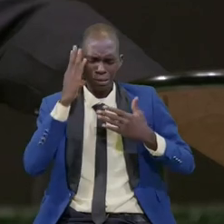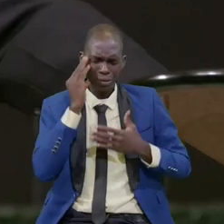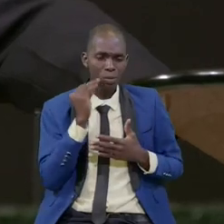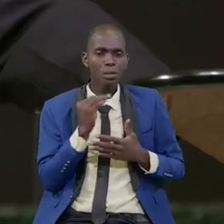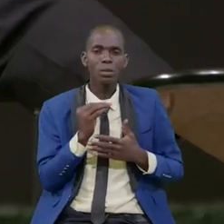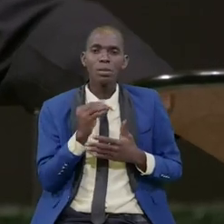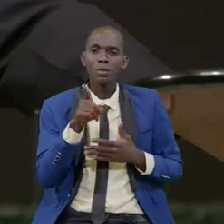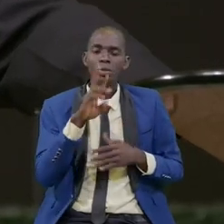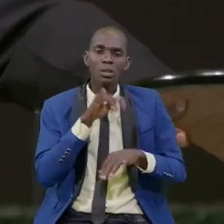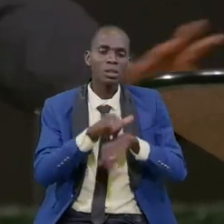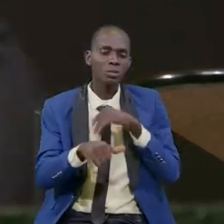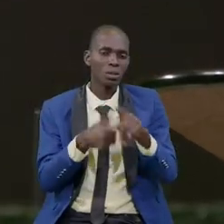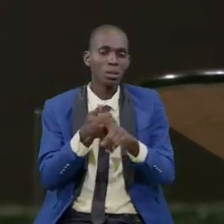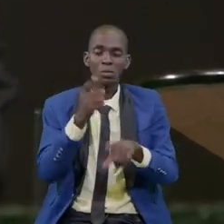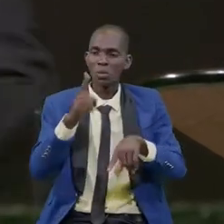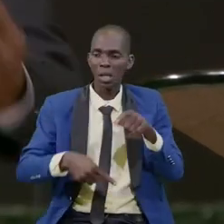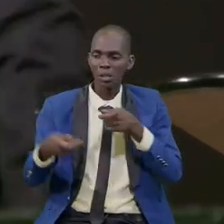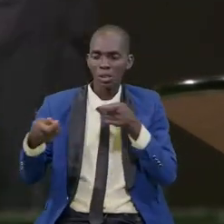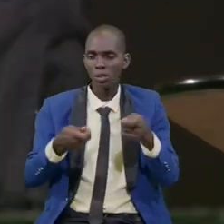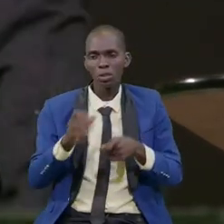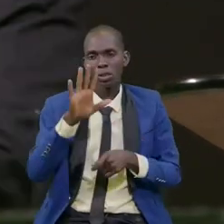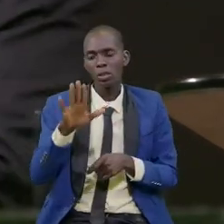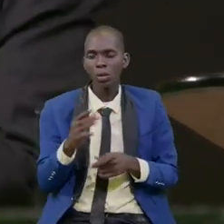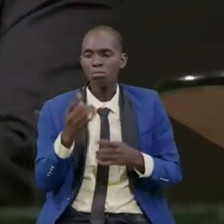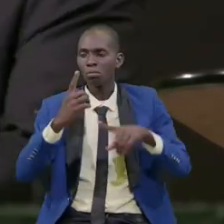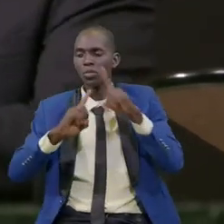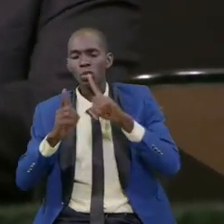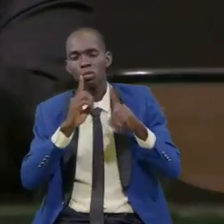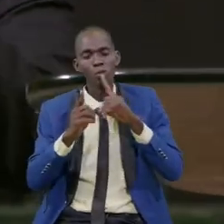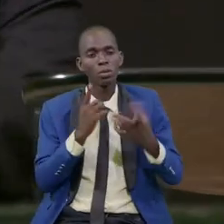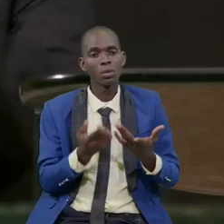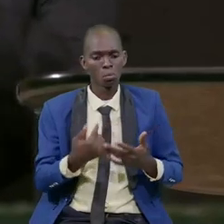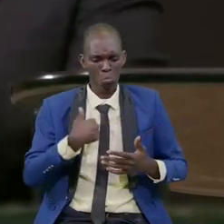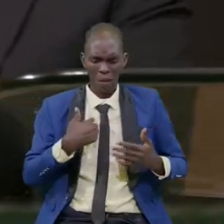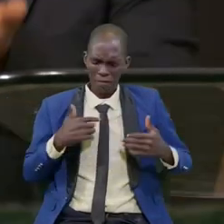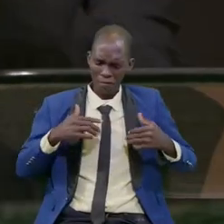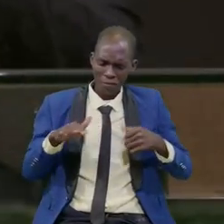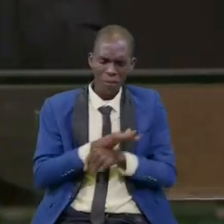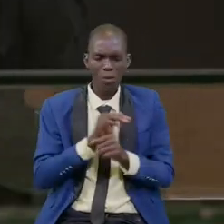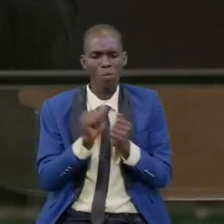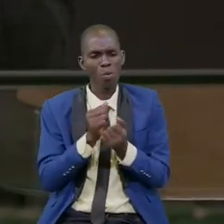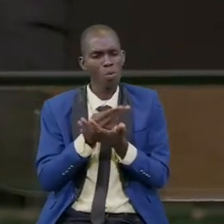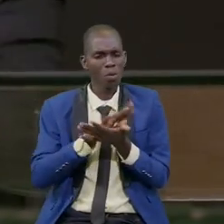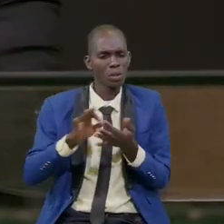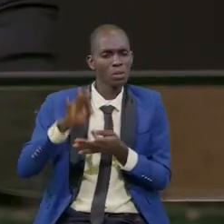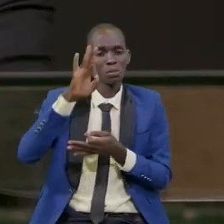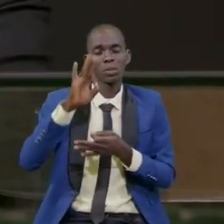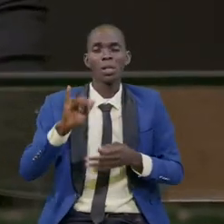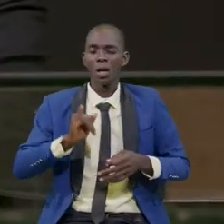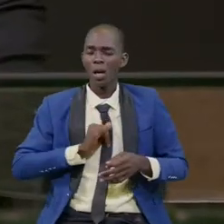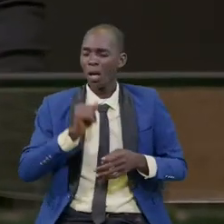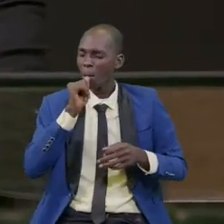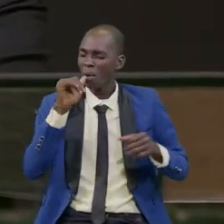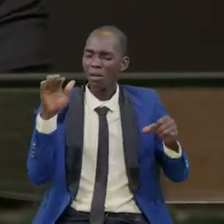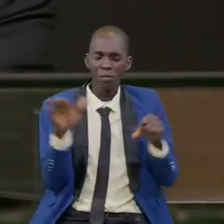langue ne peut pas être bridée, je suis rempli du Saint-Esprit. Je suis spirituel. Oh, je